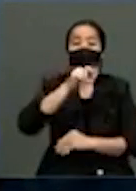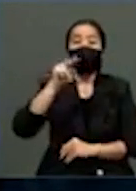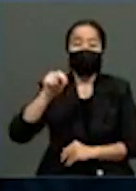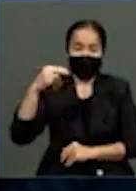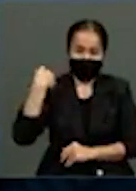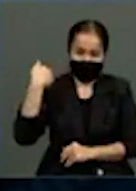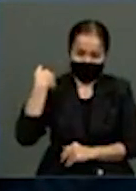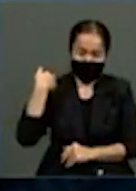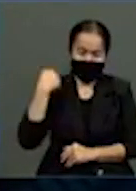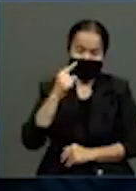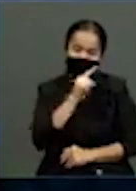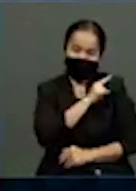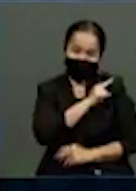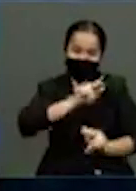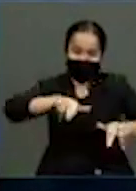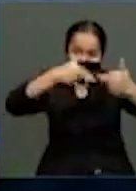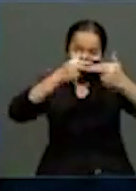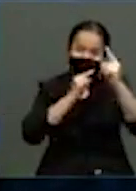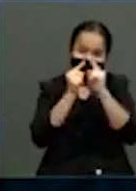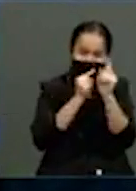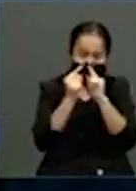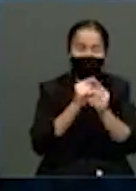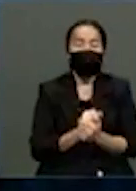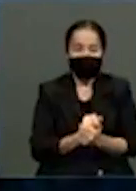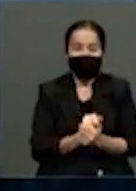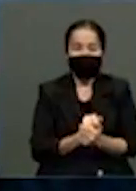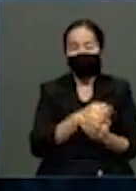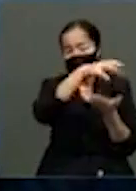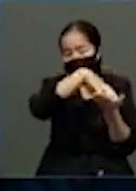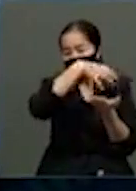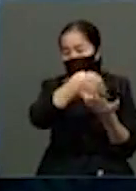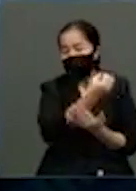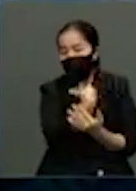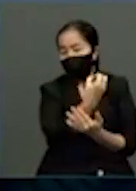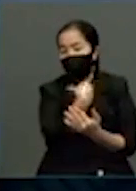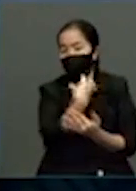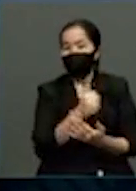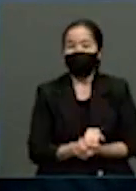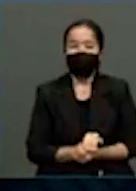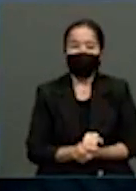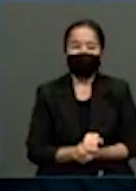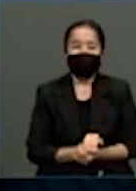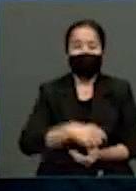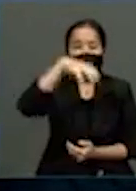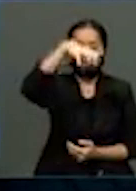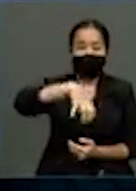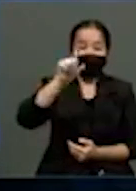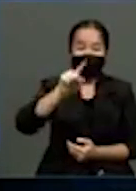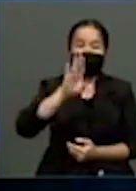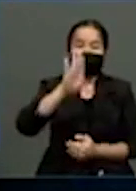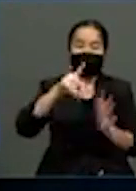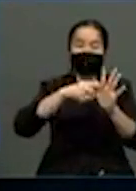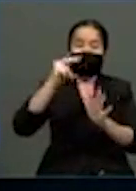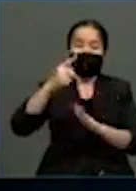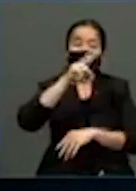ยผู้บริหารของจังหวัดนนทบุรีก็ได้ทำเทเลคอนเฟอเรนซ์มาแล้วก็รายงานเข้ามาว่าอยู่ที่บางขวางเนี่ย481